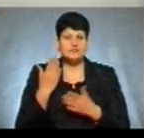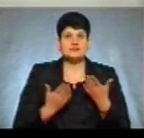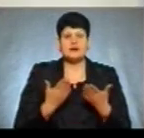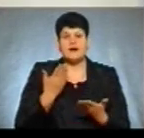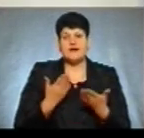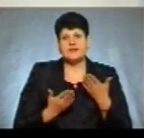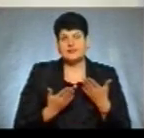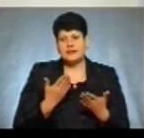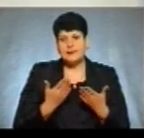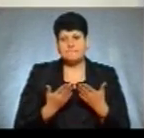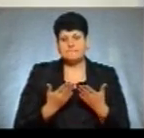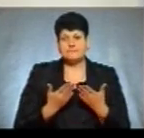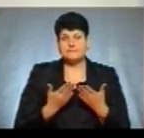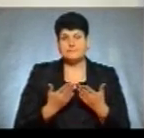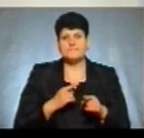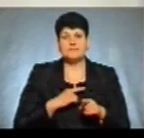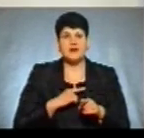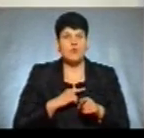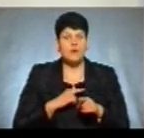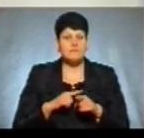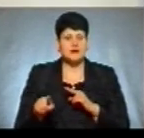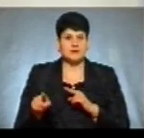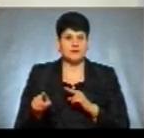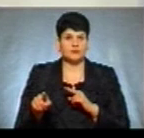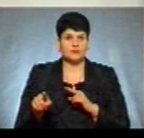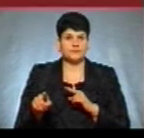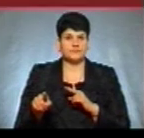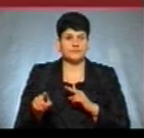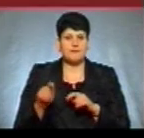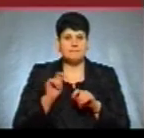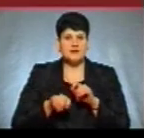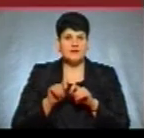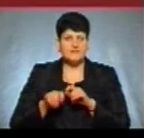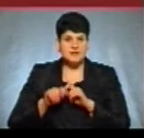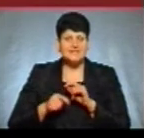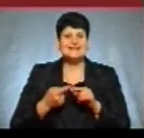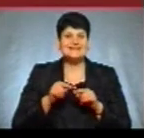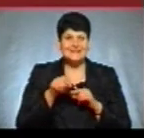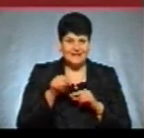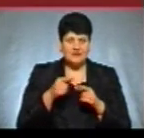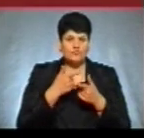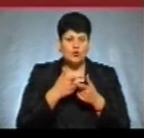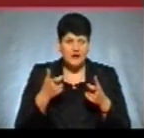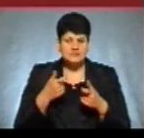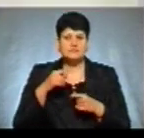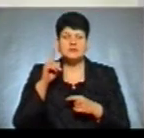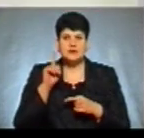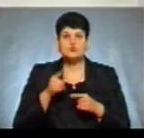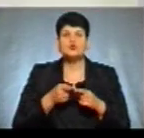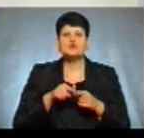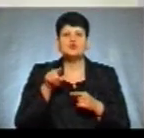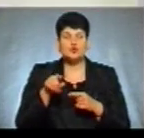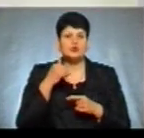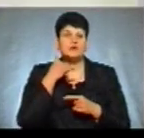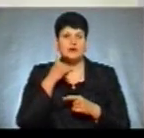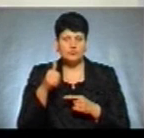при оперативному, скажімо так, в оперативній перевірці цієї інформації ми переконалися в тому, що з цього телефону,